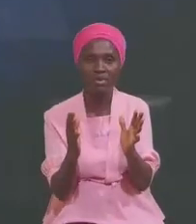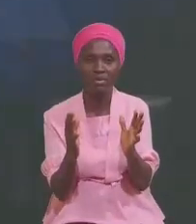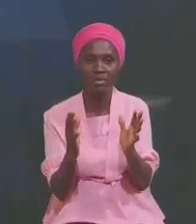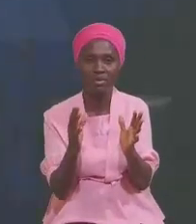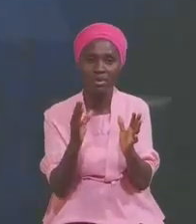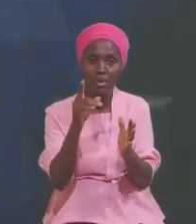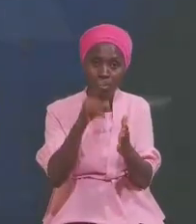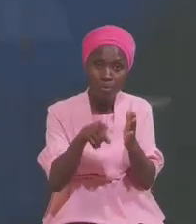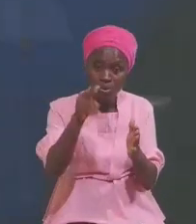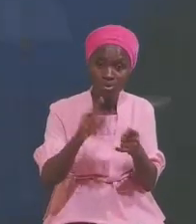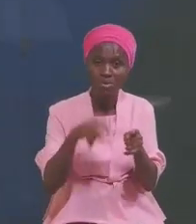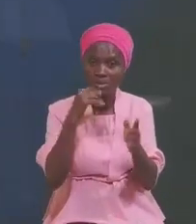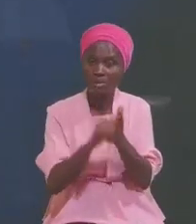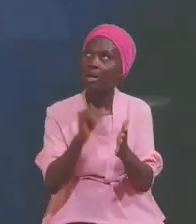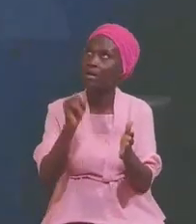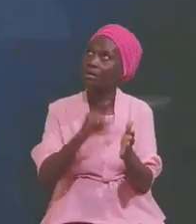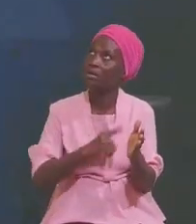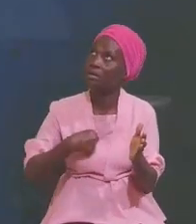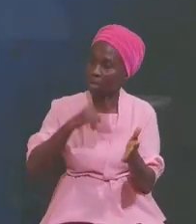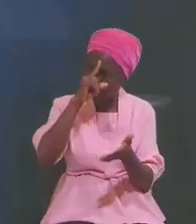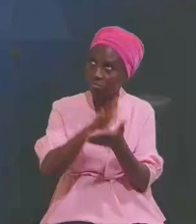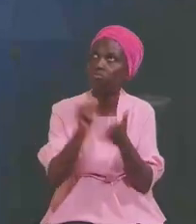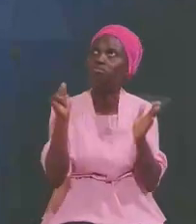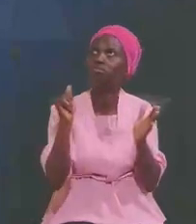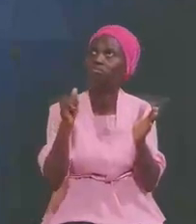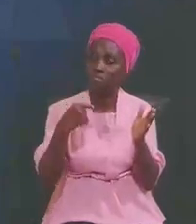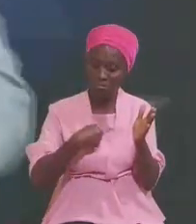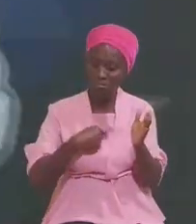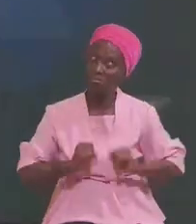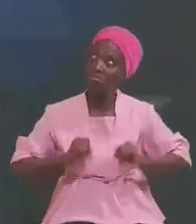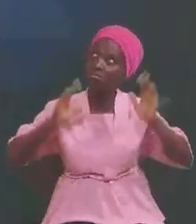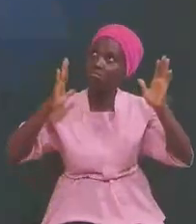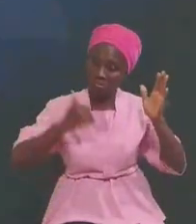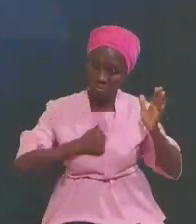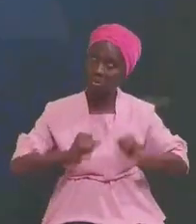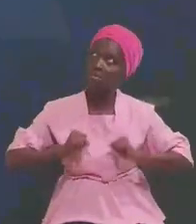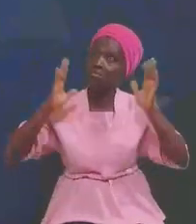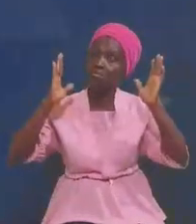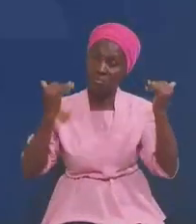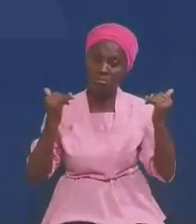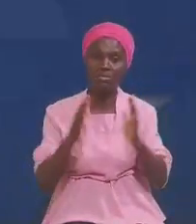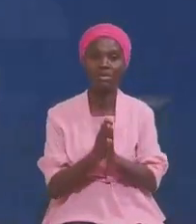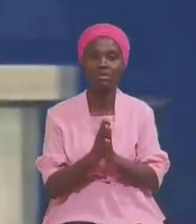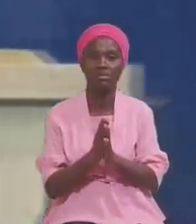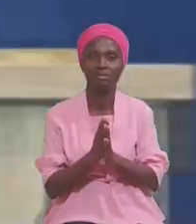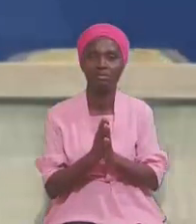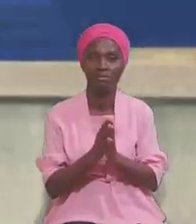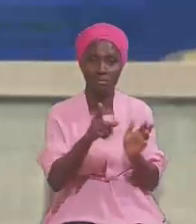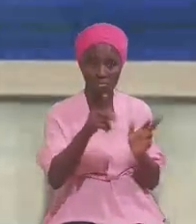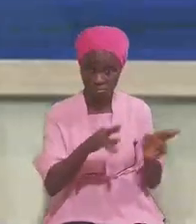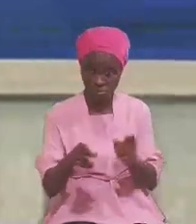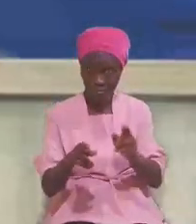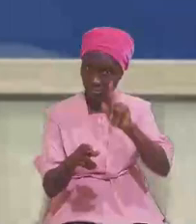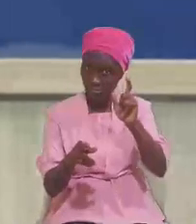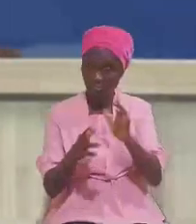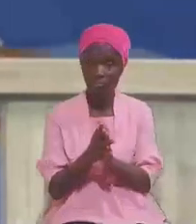je crois, je me livre à toi, je me soumets à toi, les têtes baissées, les yeux fermés. Vous